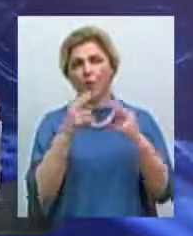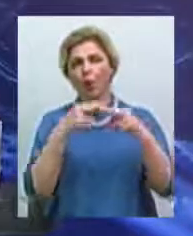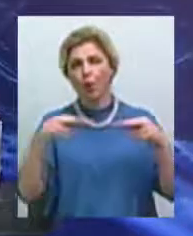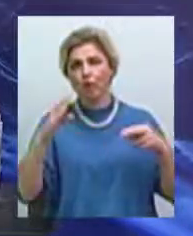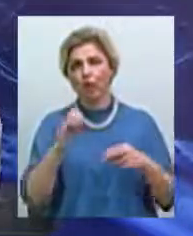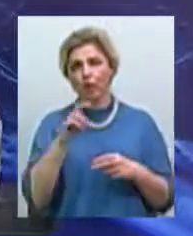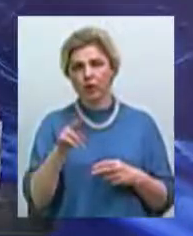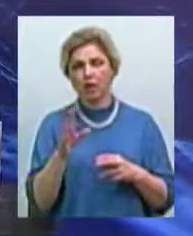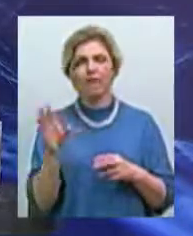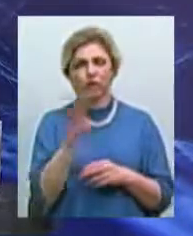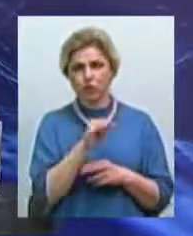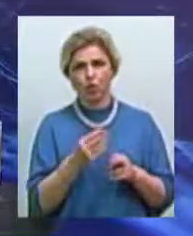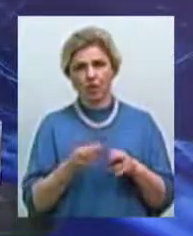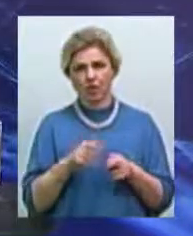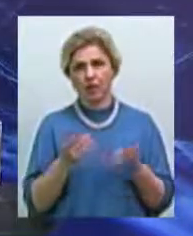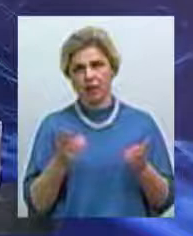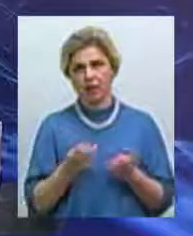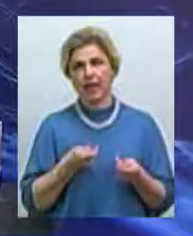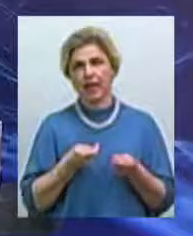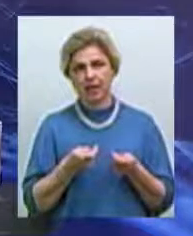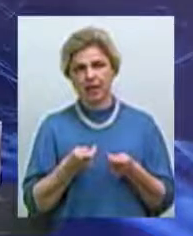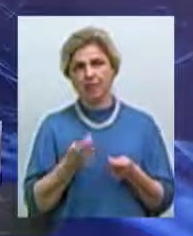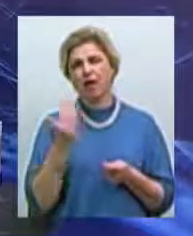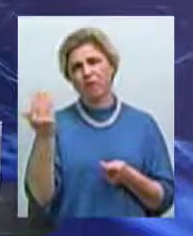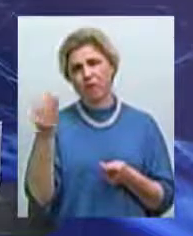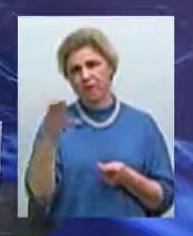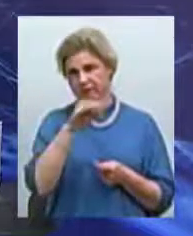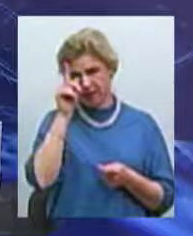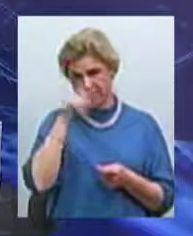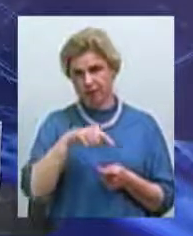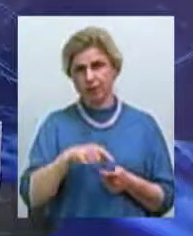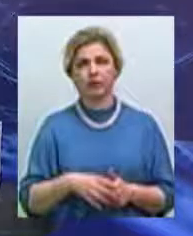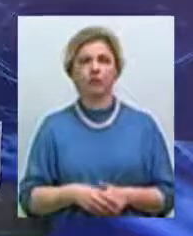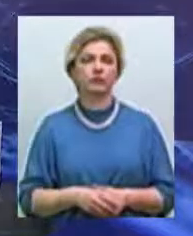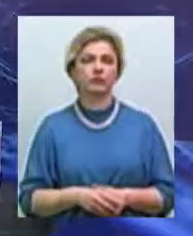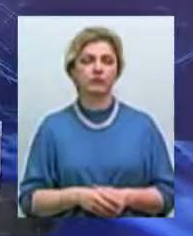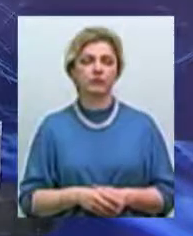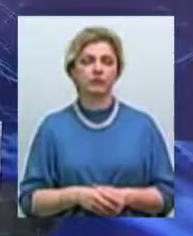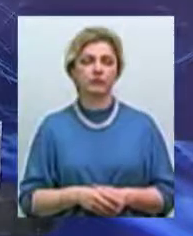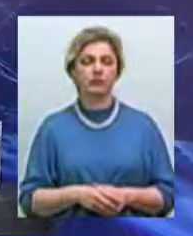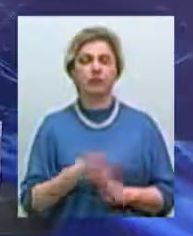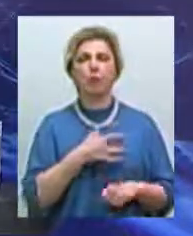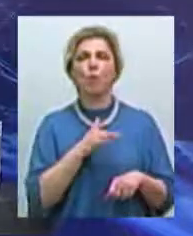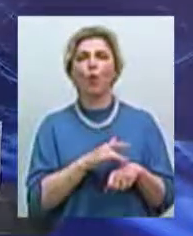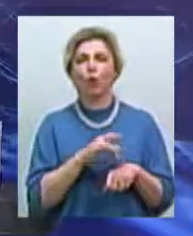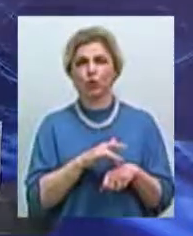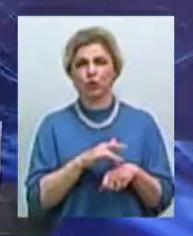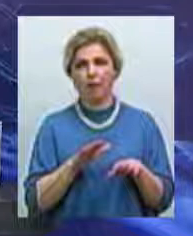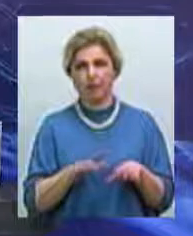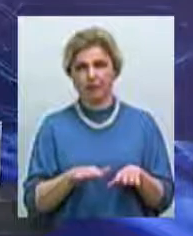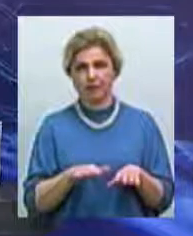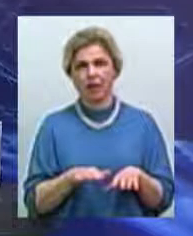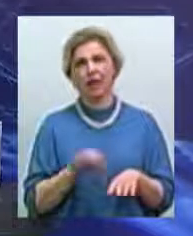все потрібно керівництву. Вони ще знають свої такі болючі місця.